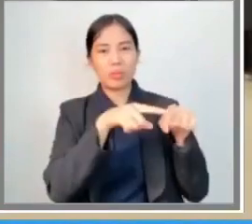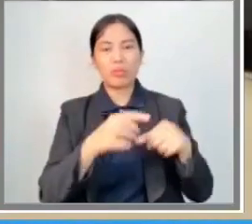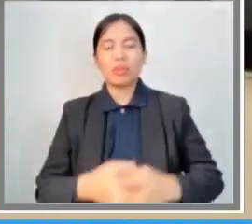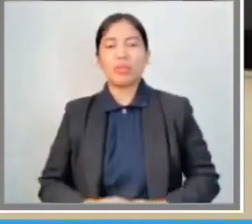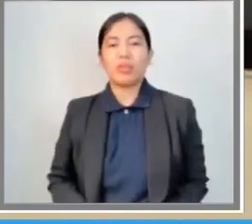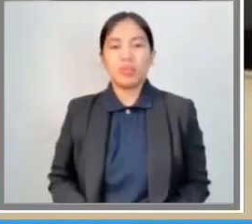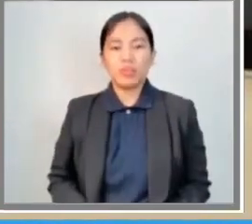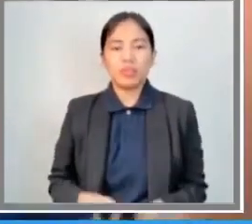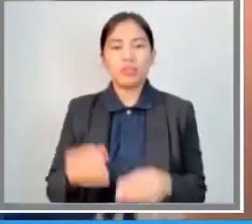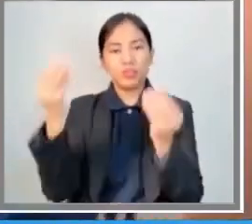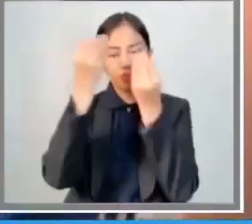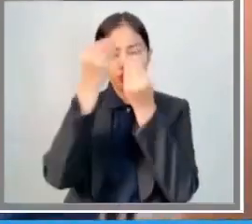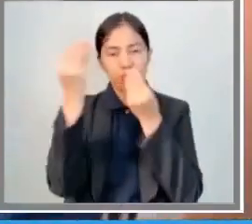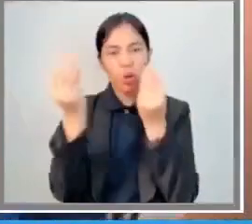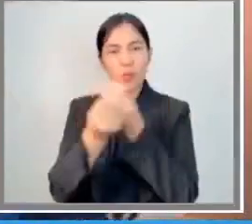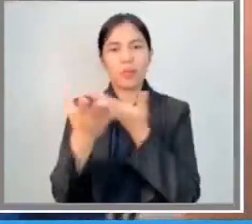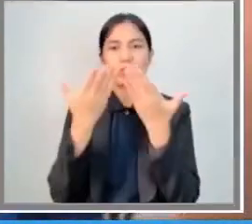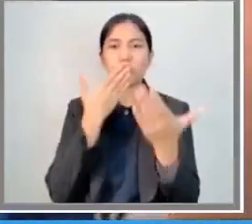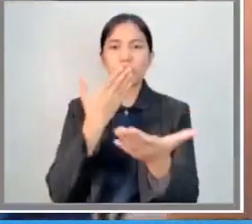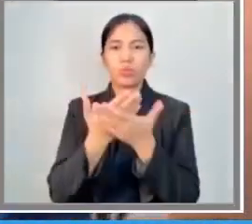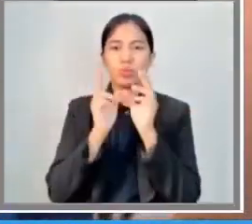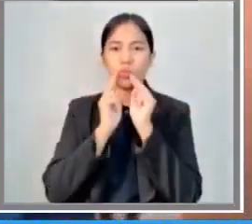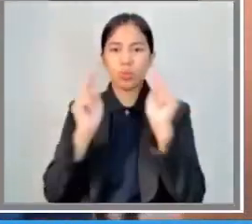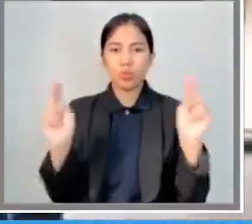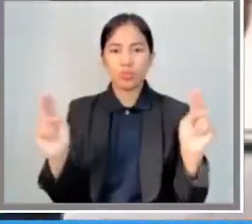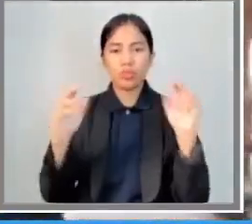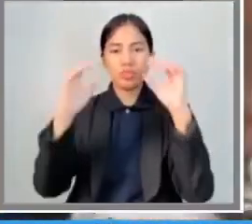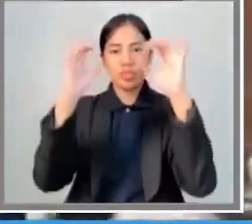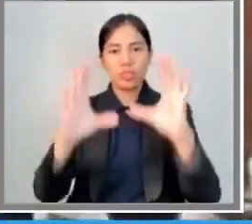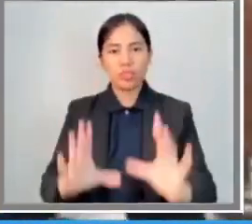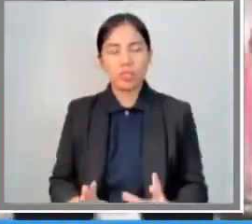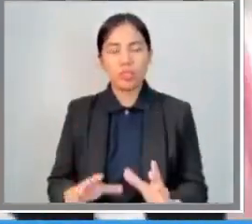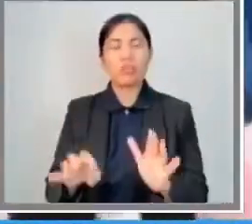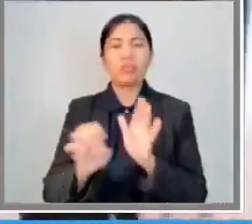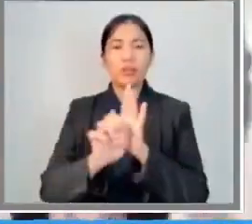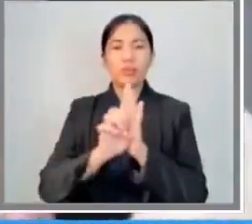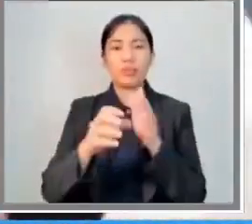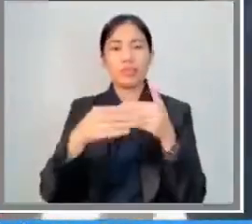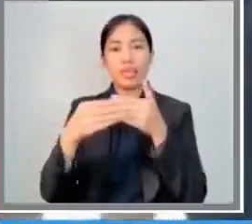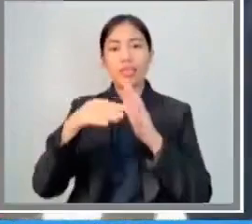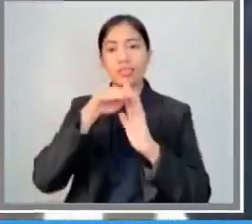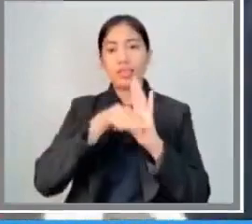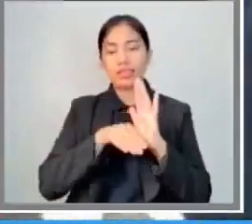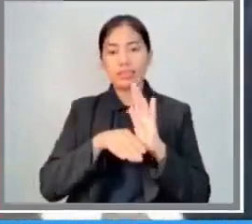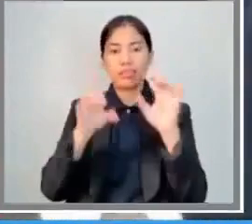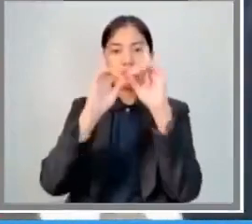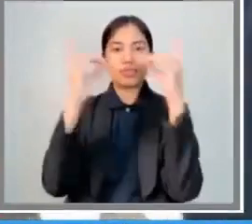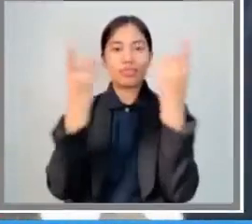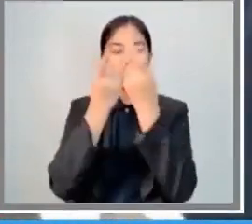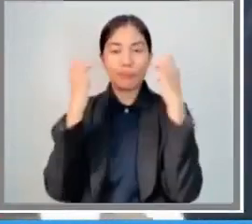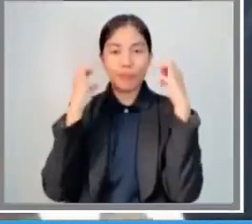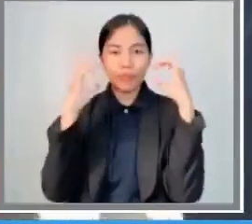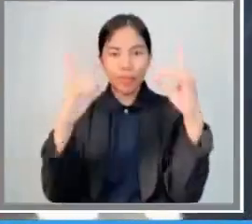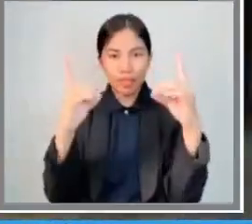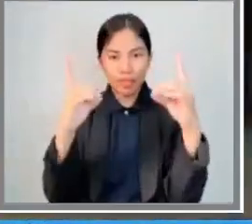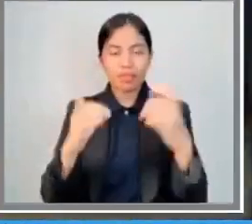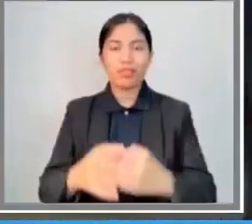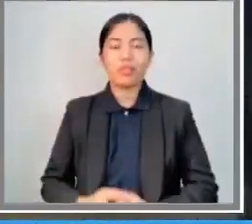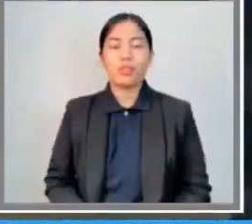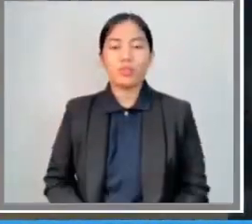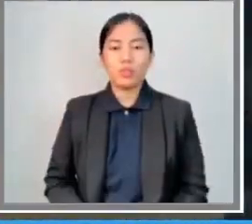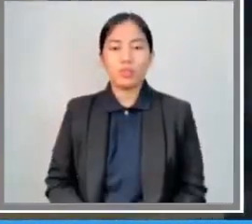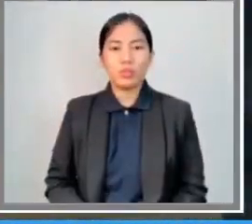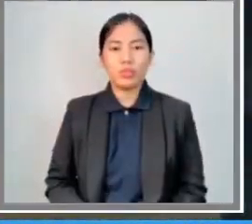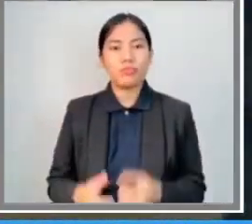sa mga teachers. Gaya ng guidelines na ilalabas ng DepEd para ma-outline ang mga